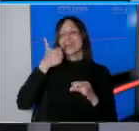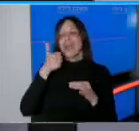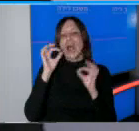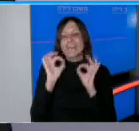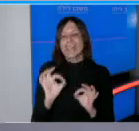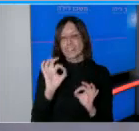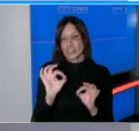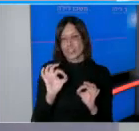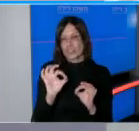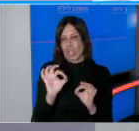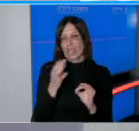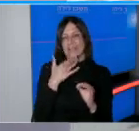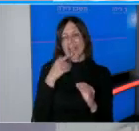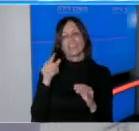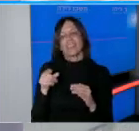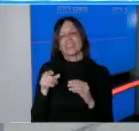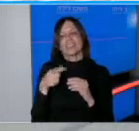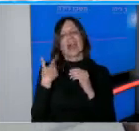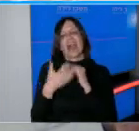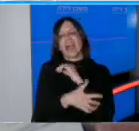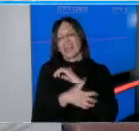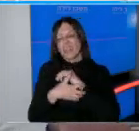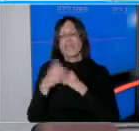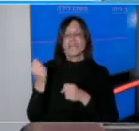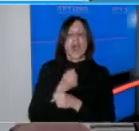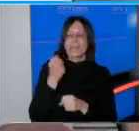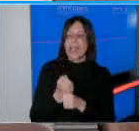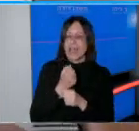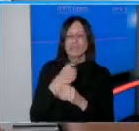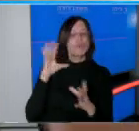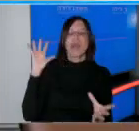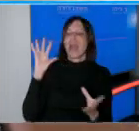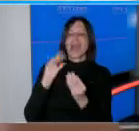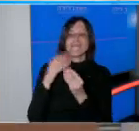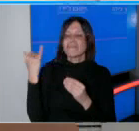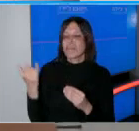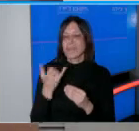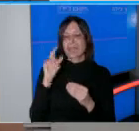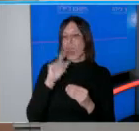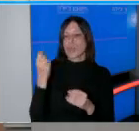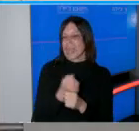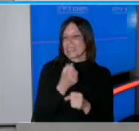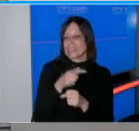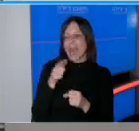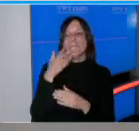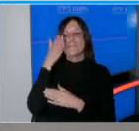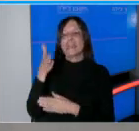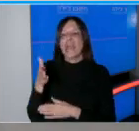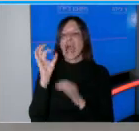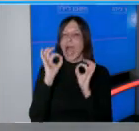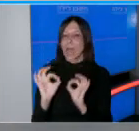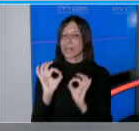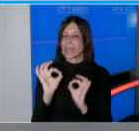בישראל, שזה העניים והעמלים, שמעולם, מאז הפנתרים השחורים, לא נעשתה אליהם פנייה